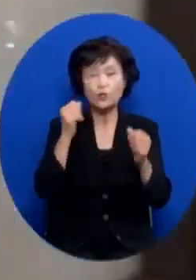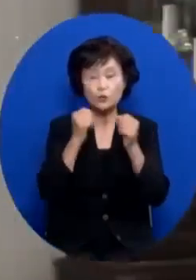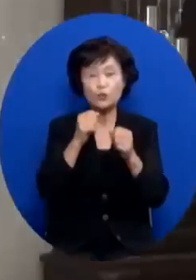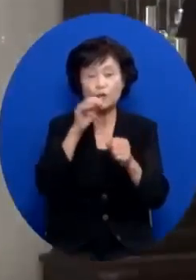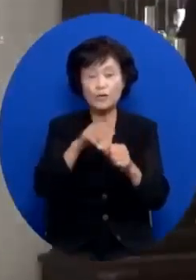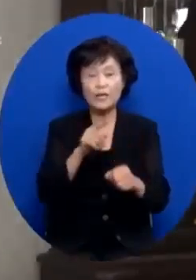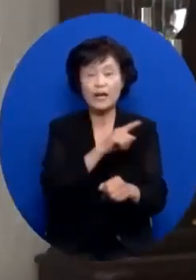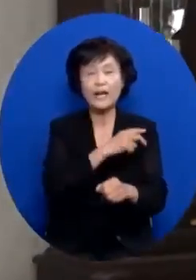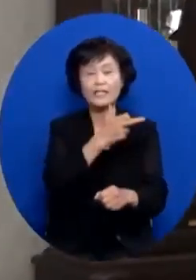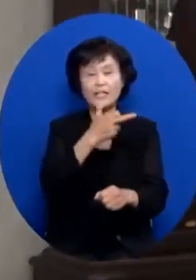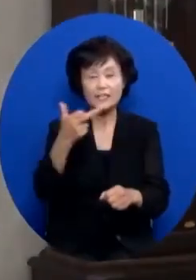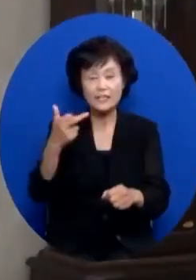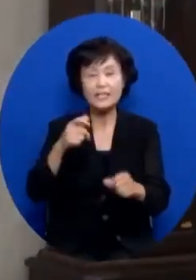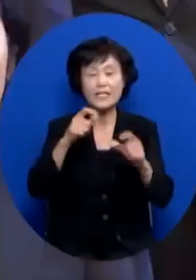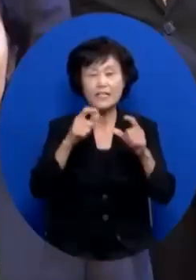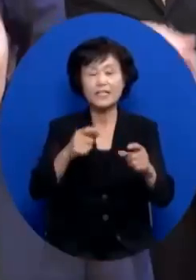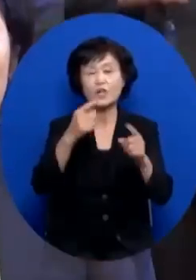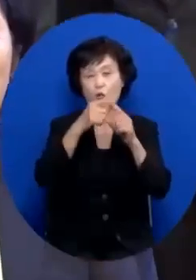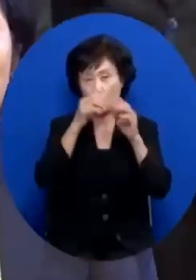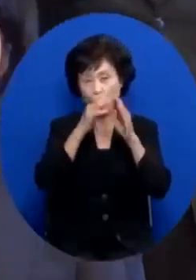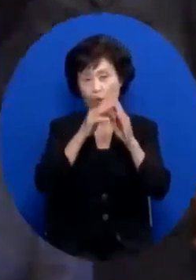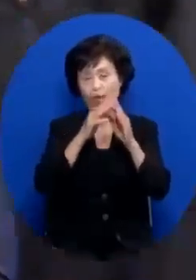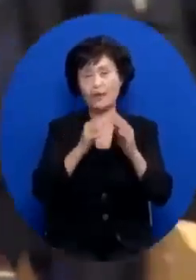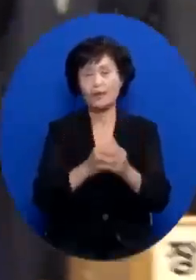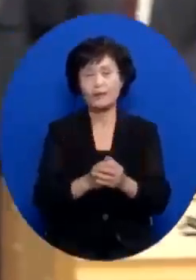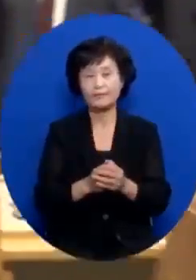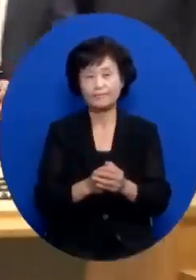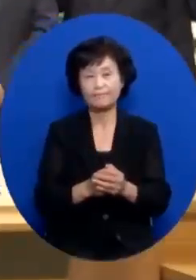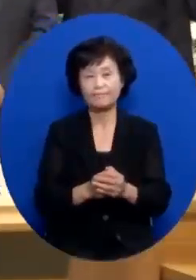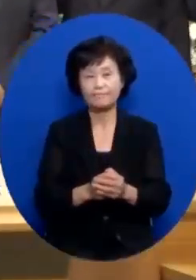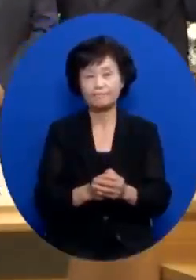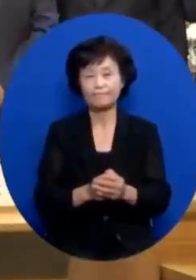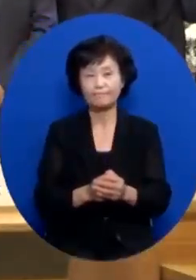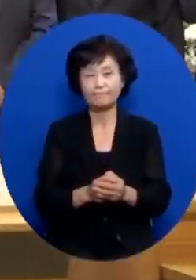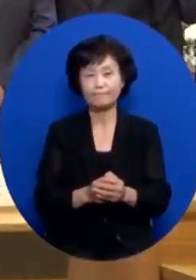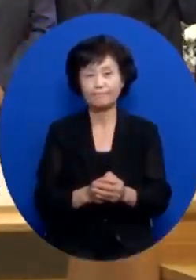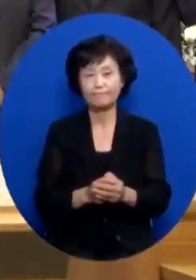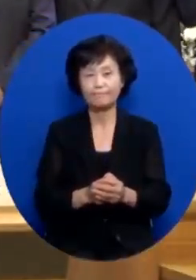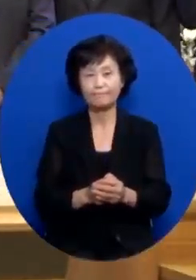규모의 지역 랜드마크가 되고 있습니다. CTS 뉴스 하승혁입니다.